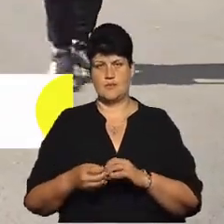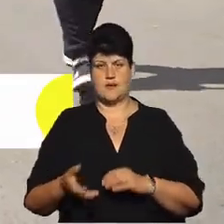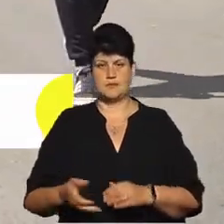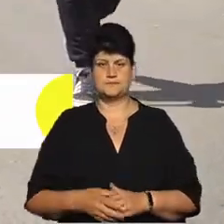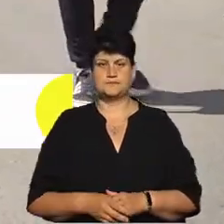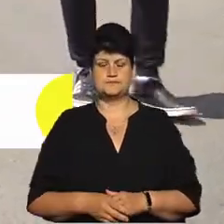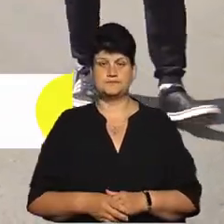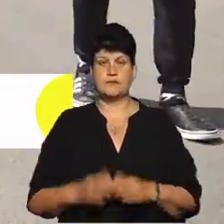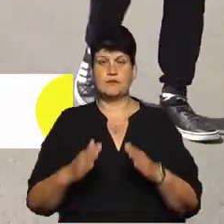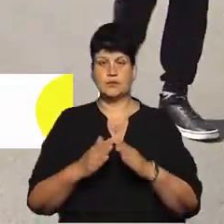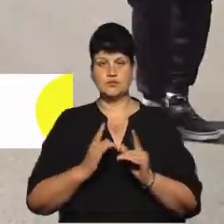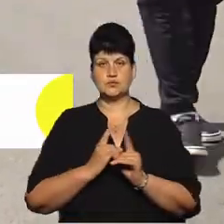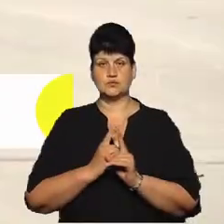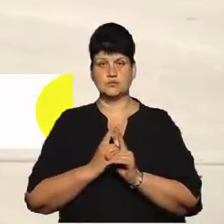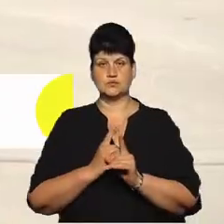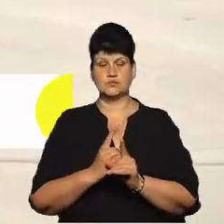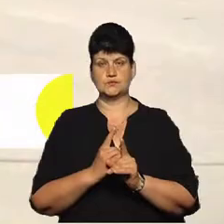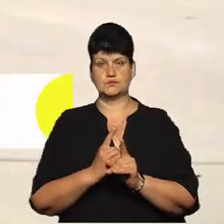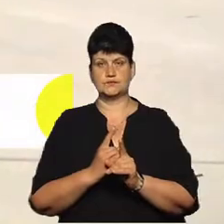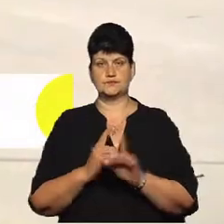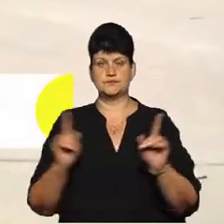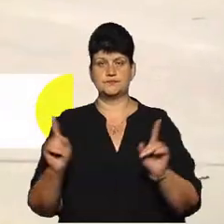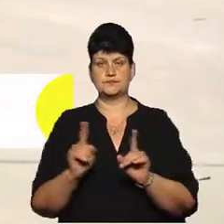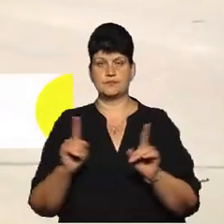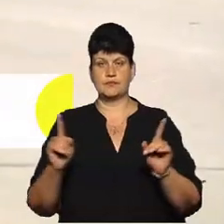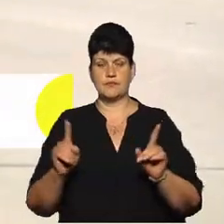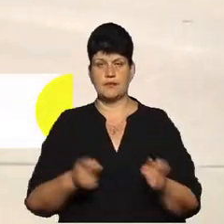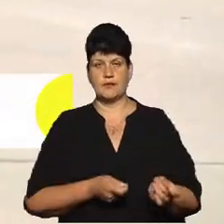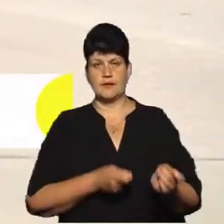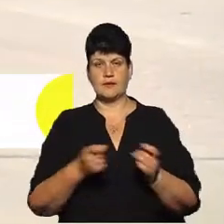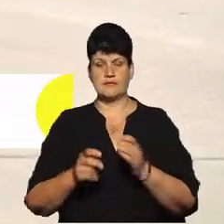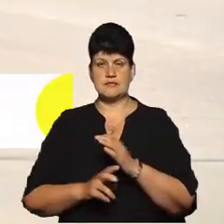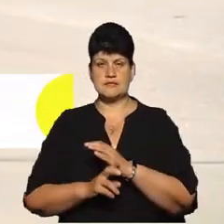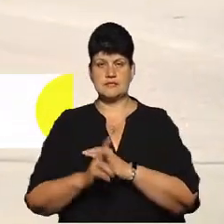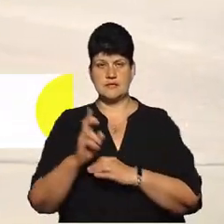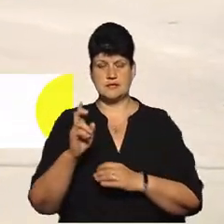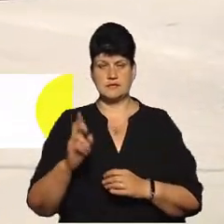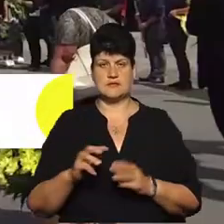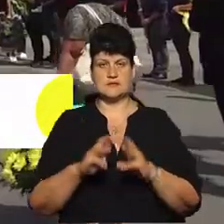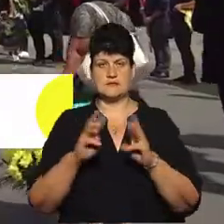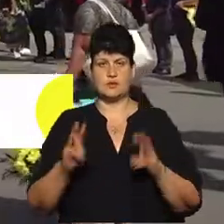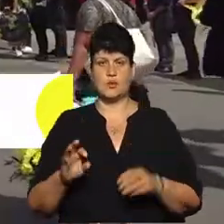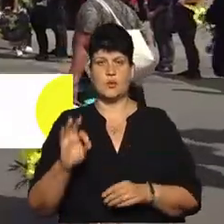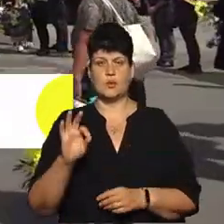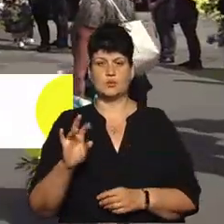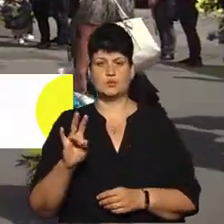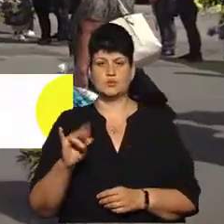Від будинку у супроводі оркестру труну з тілом бійця віднесли до церкви святого Онуфрія.